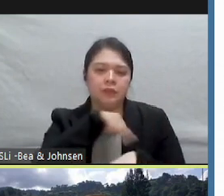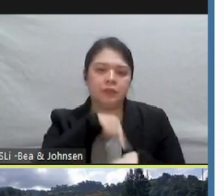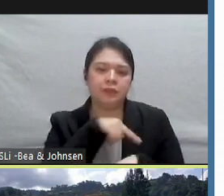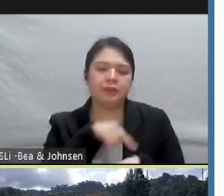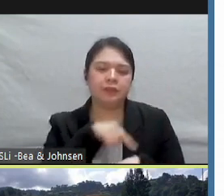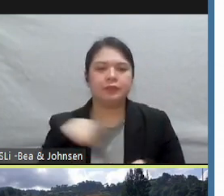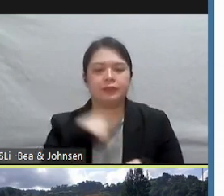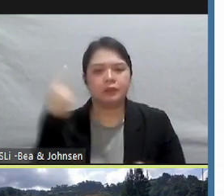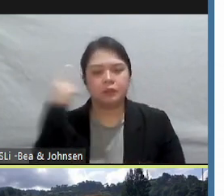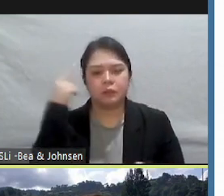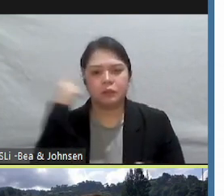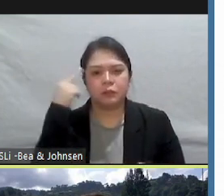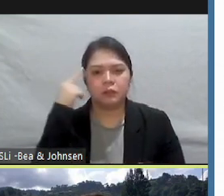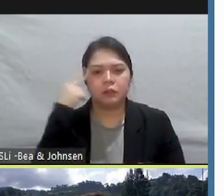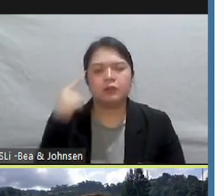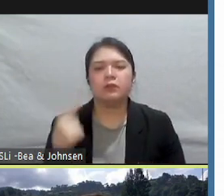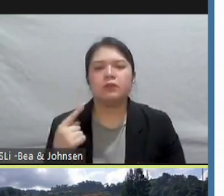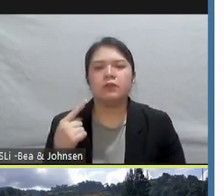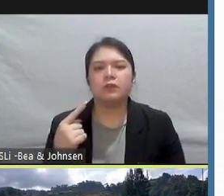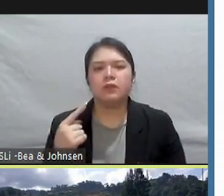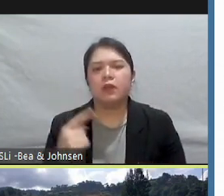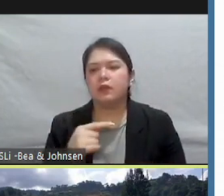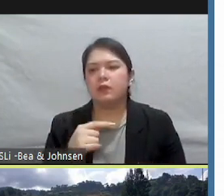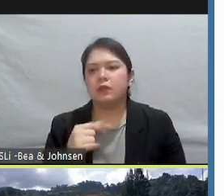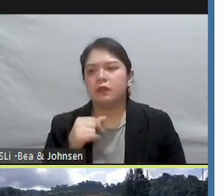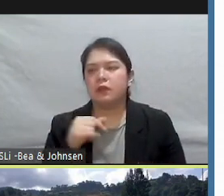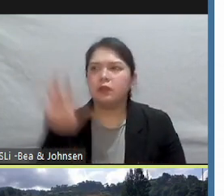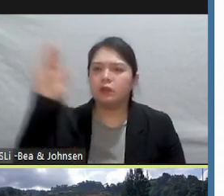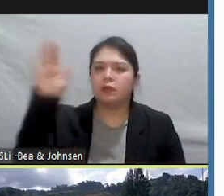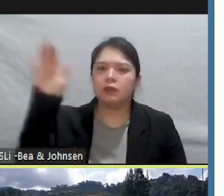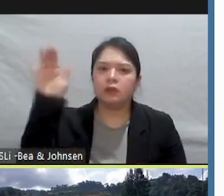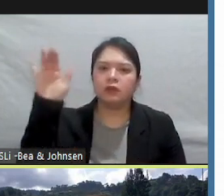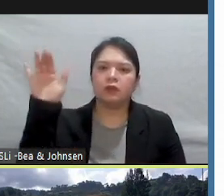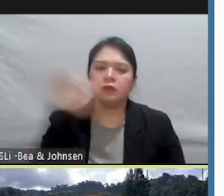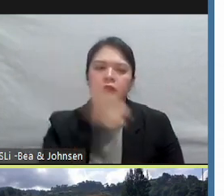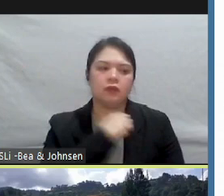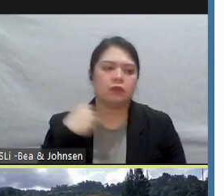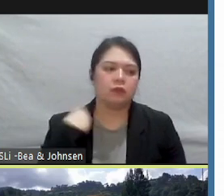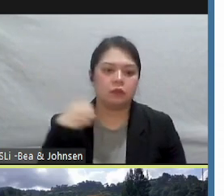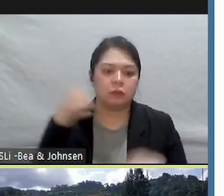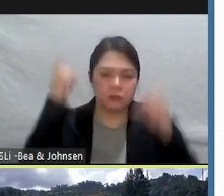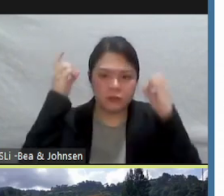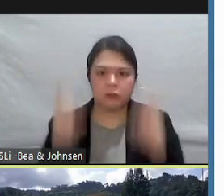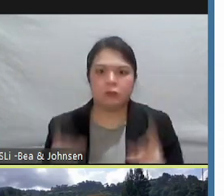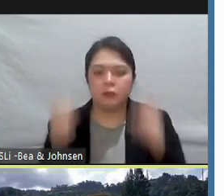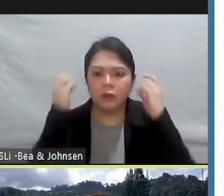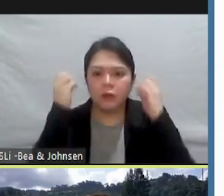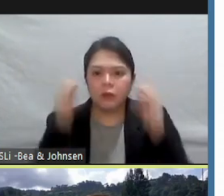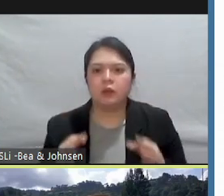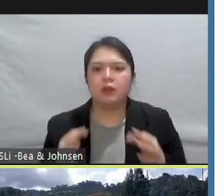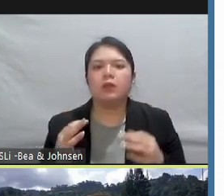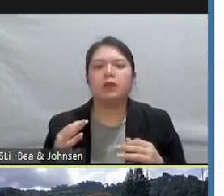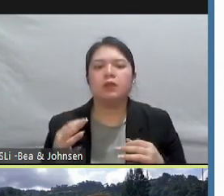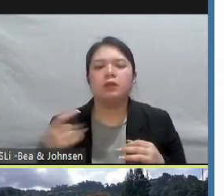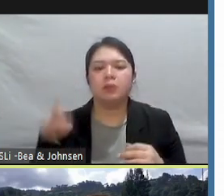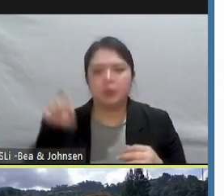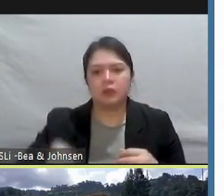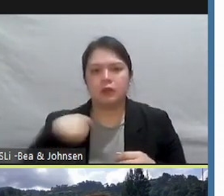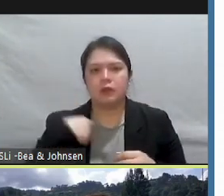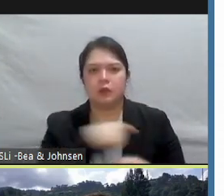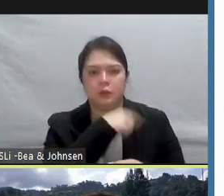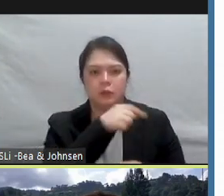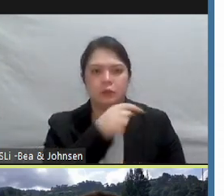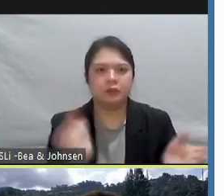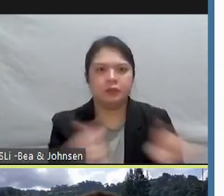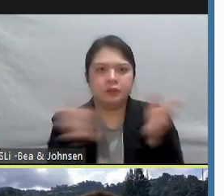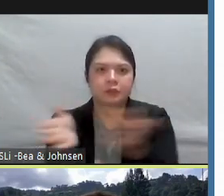hindi yung nasa taas, ano, yung mga senador ang magdedesisyon. Dapat ang mga taong bayan, ano, himukin